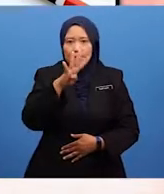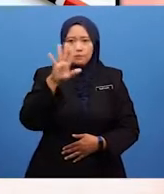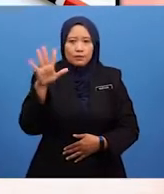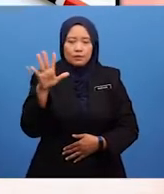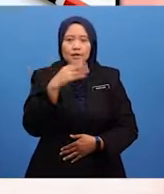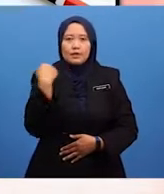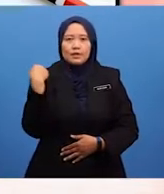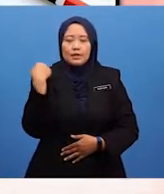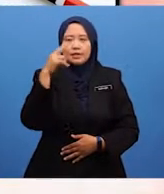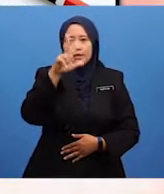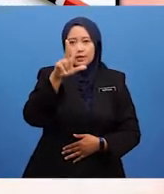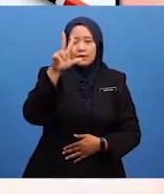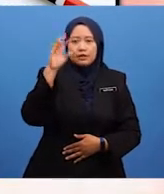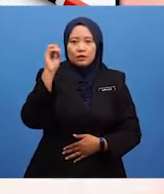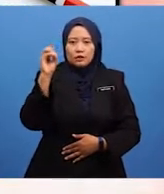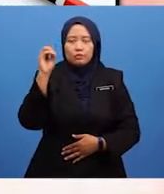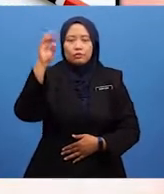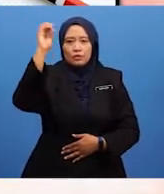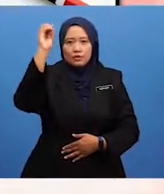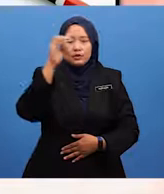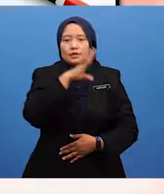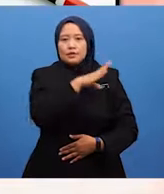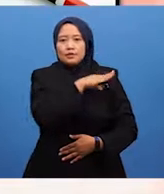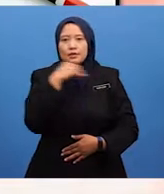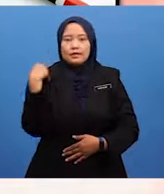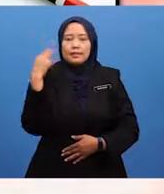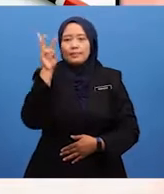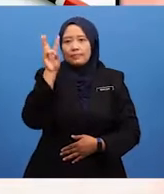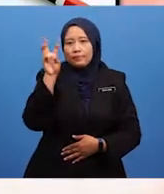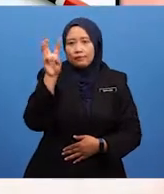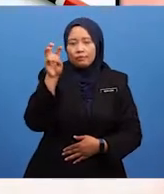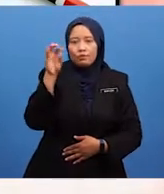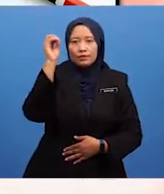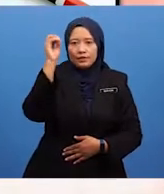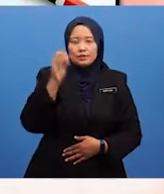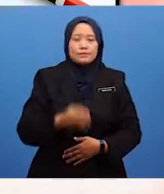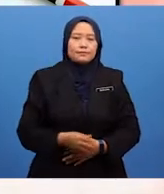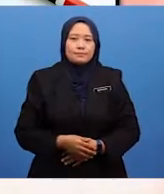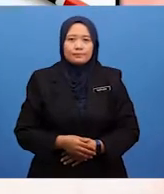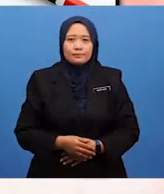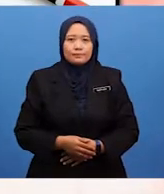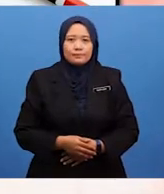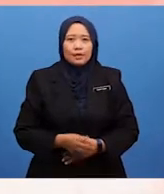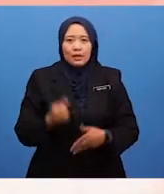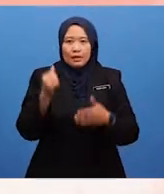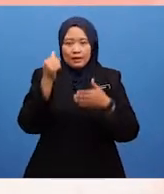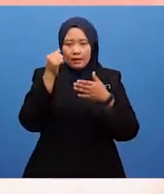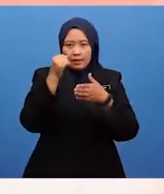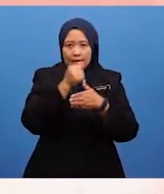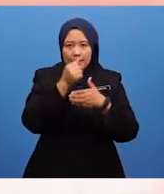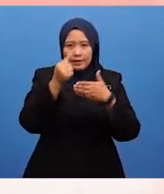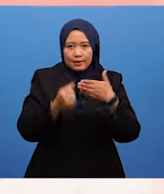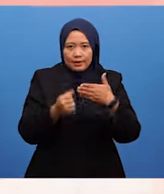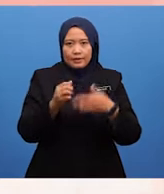Sisi kubersujud 30 dan 60° dan satu lagi peralatan yang sangat penting juga rem dipanggil sebagai